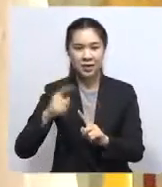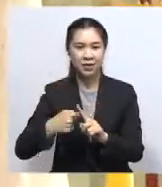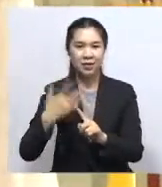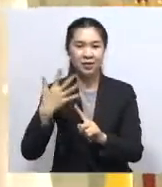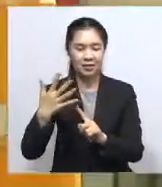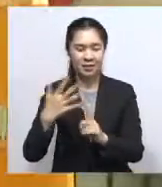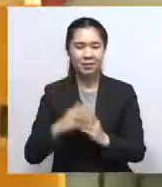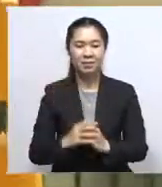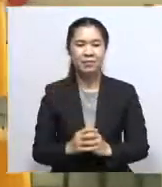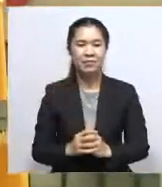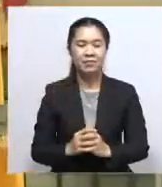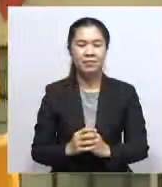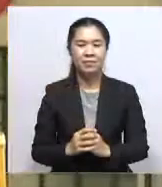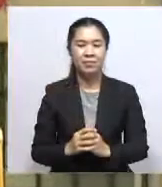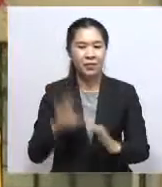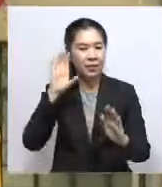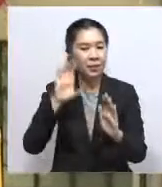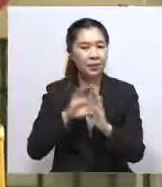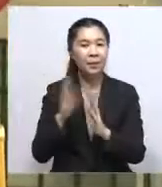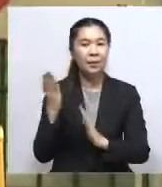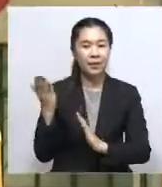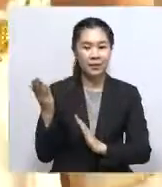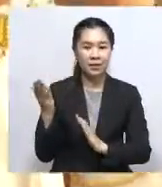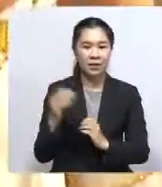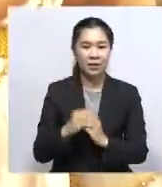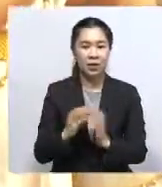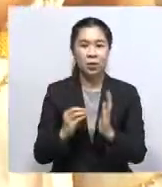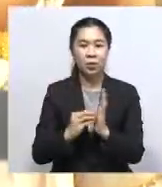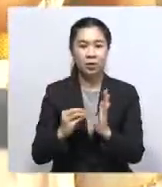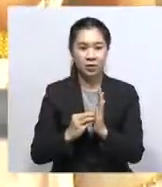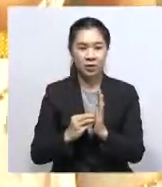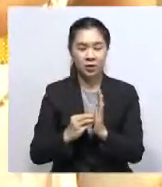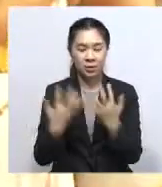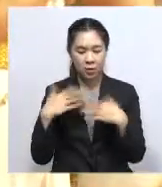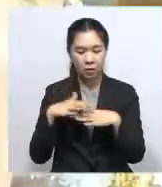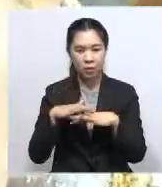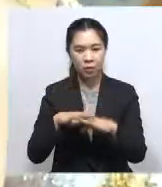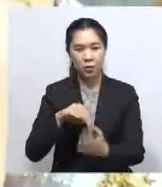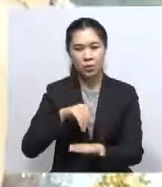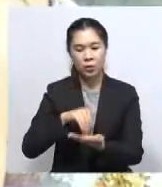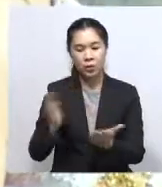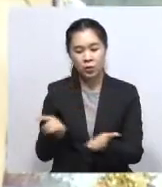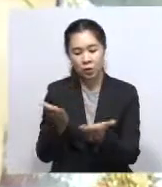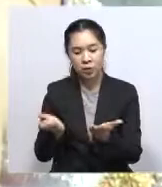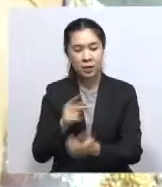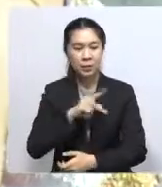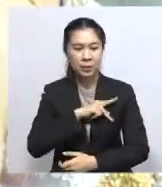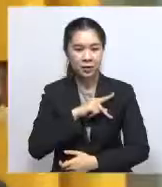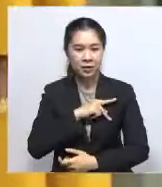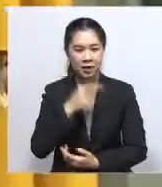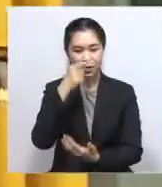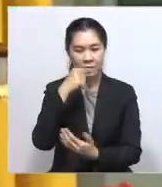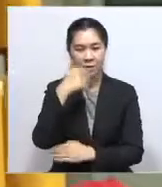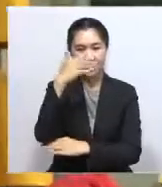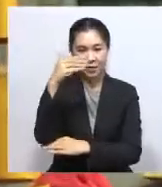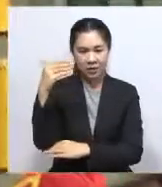คมนี้ค่ะเนี่ยค่ะเป็นภาพของช่วงบรรยากาศนะคะที่ทางกรุงเทพมหานครร่วมกับศูนย์ส่งเสริมพระพุทธศาสนาแห่งประเทศ